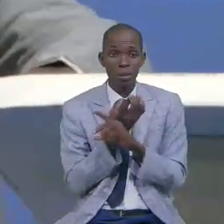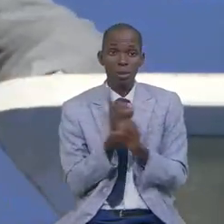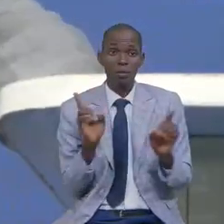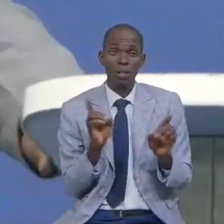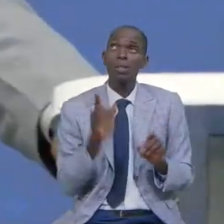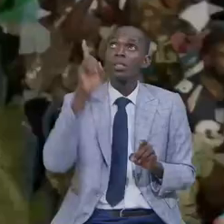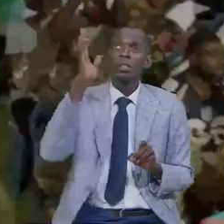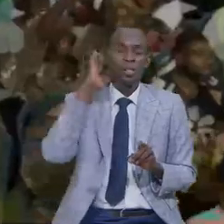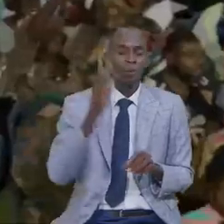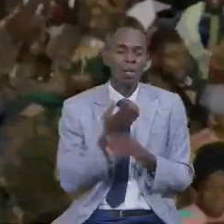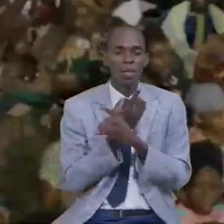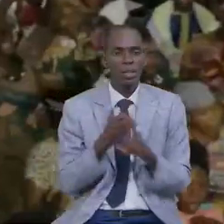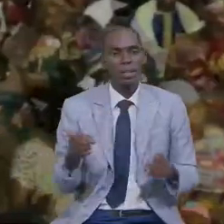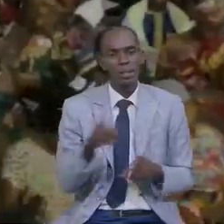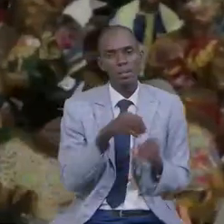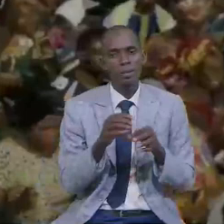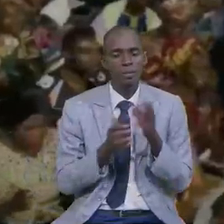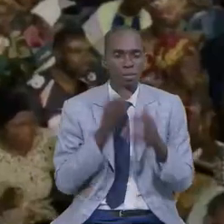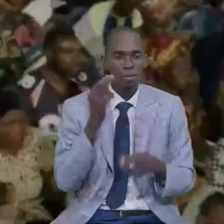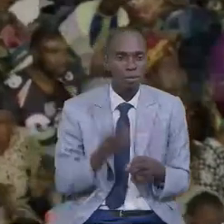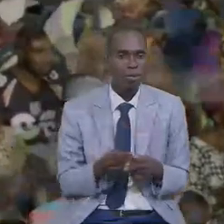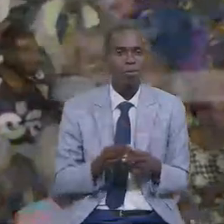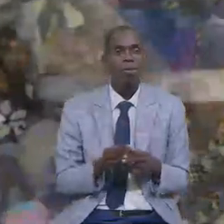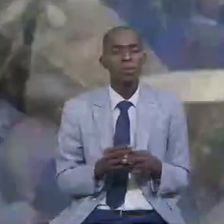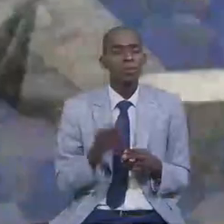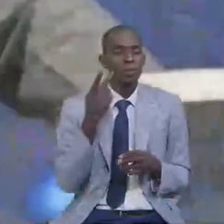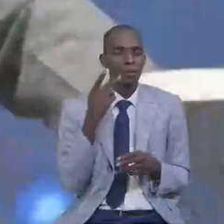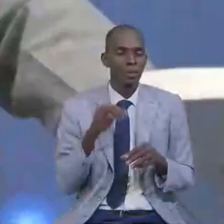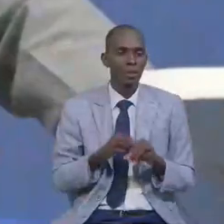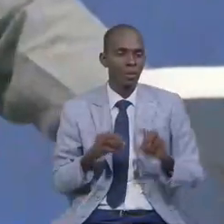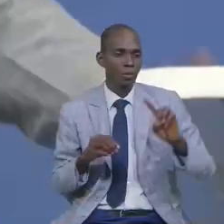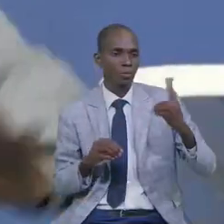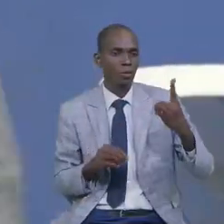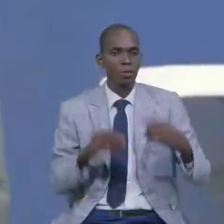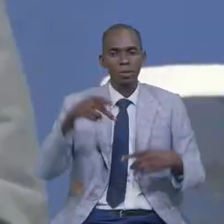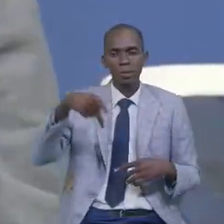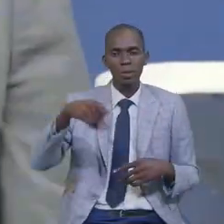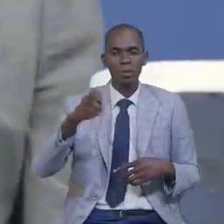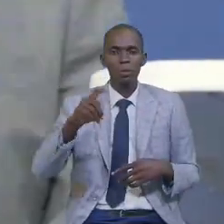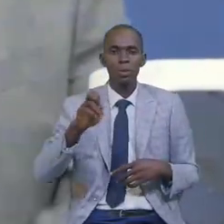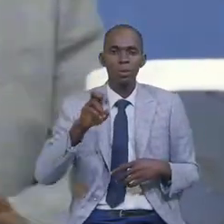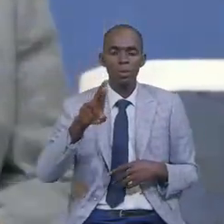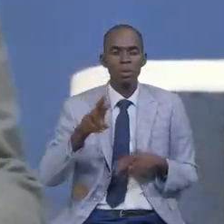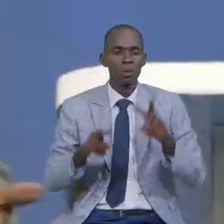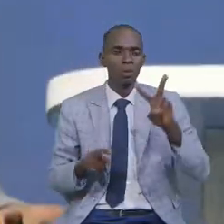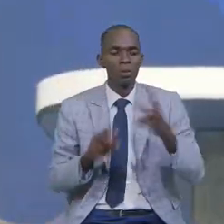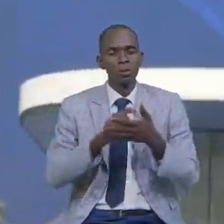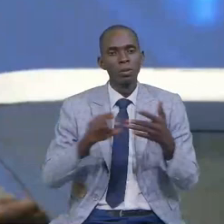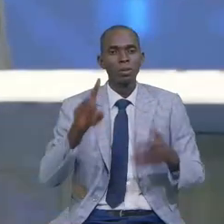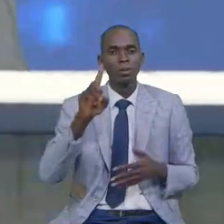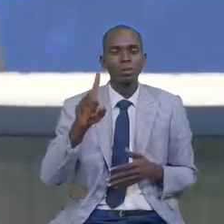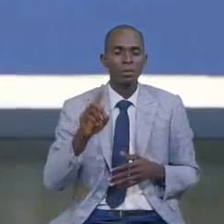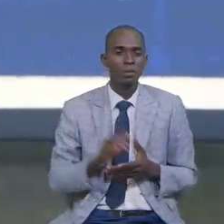te délivrer. Voyons ceci en 1 Pierre au chapitre 2. Disons pas du verset 1.